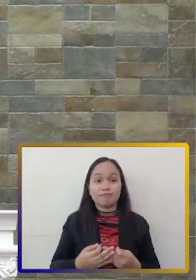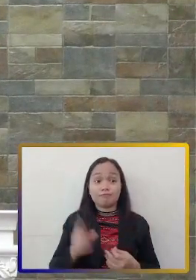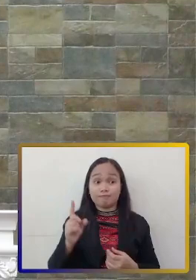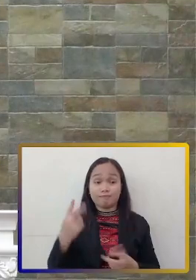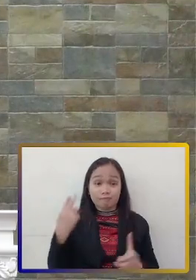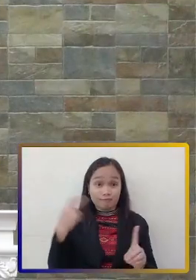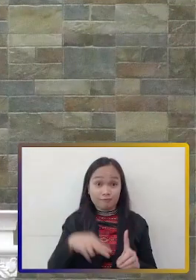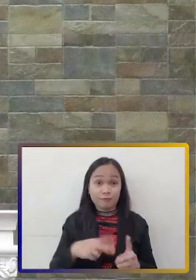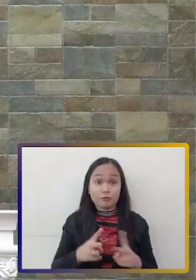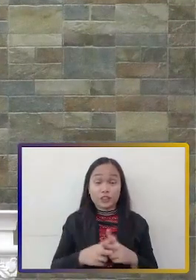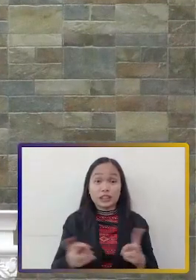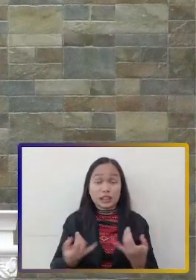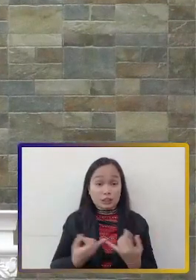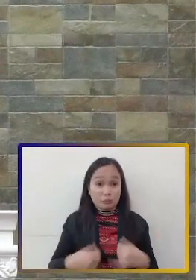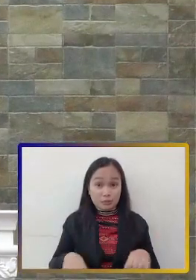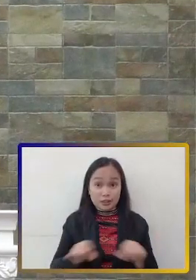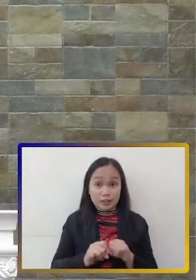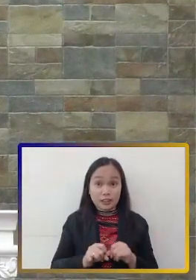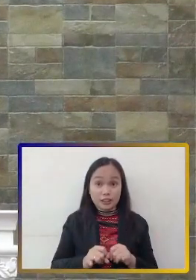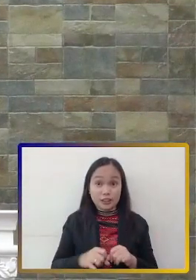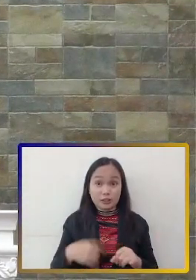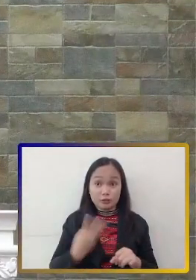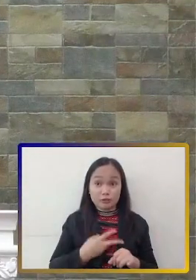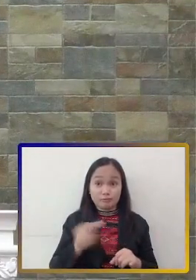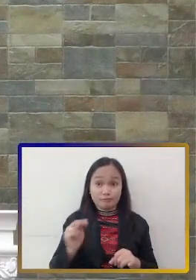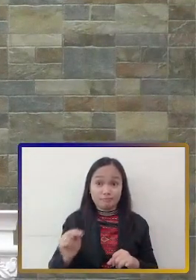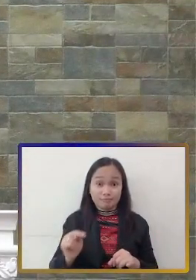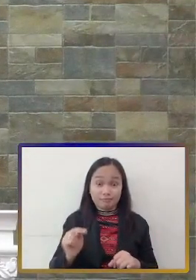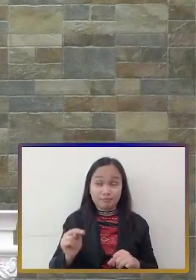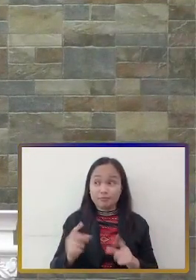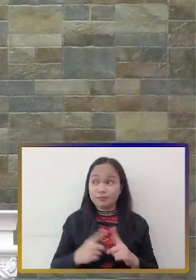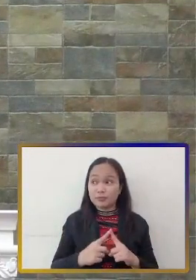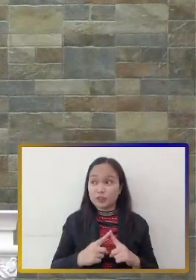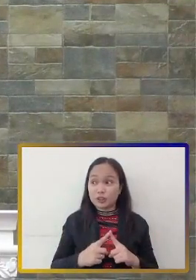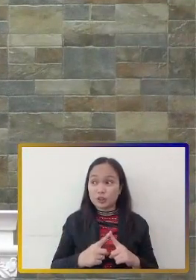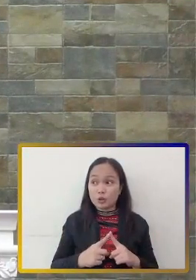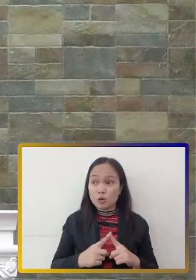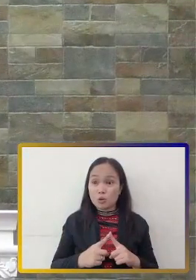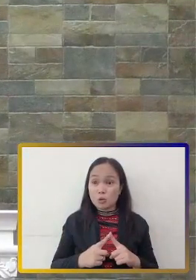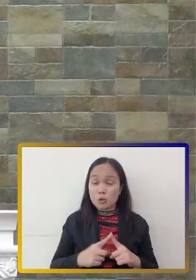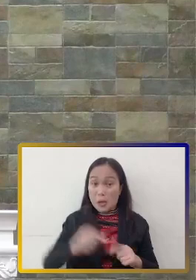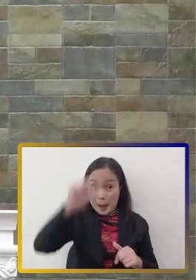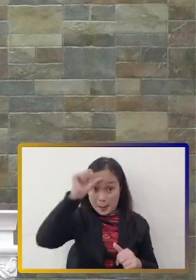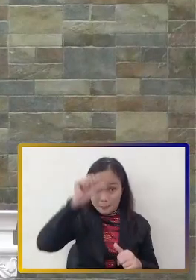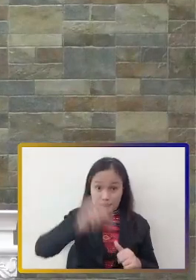very important na huwag niyo dapat mga kapatid kakalimutan.